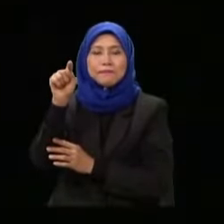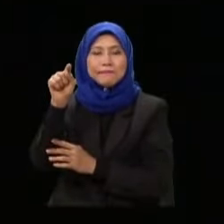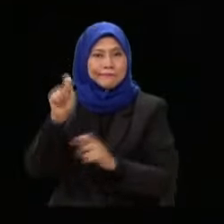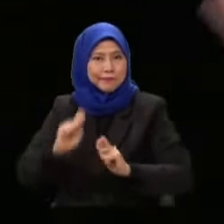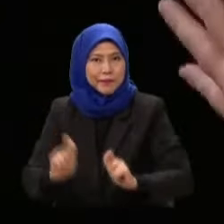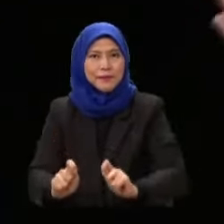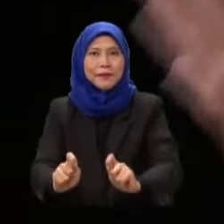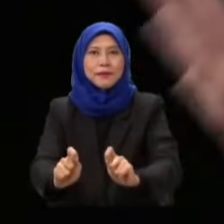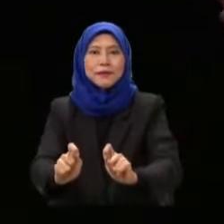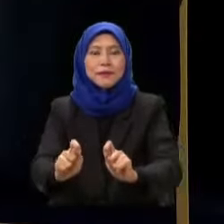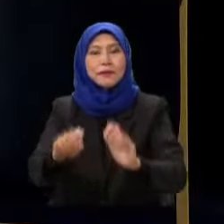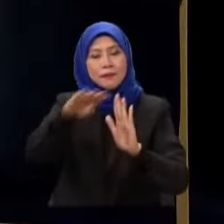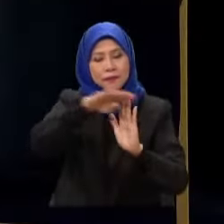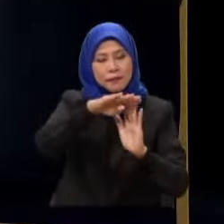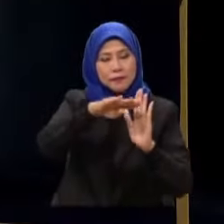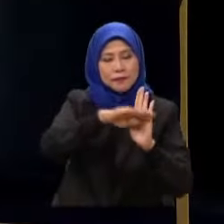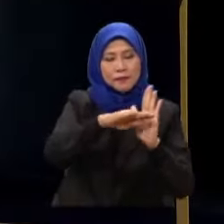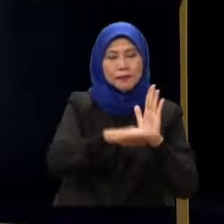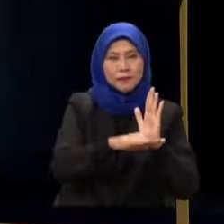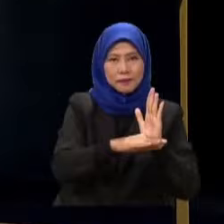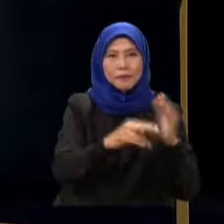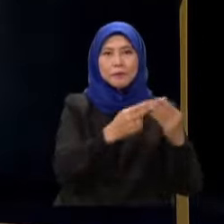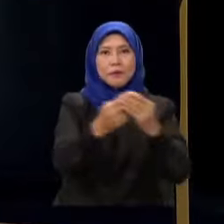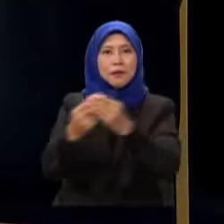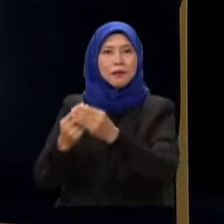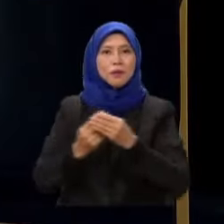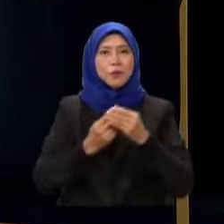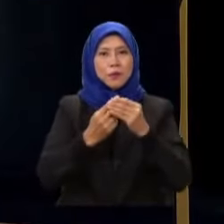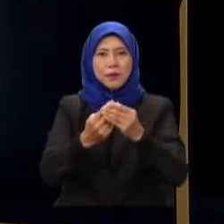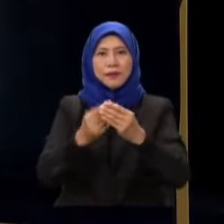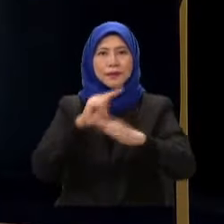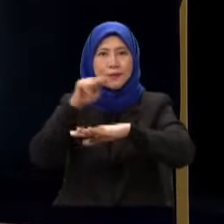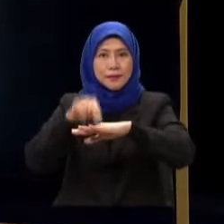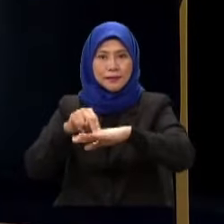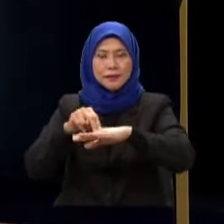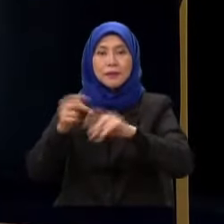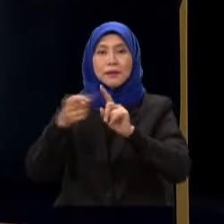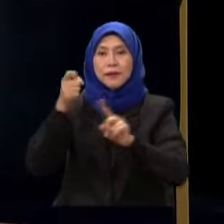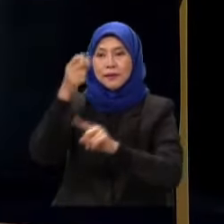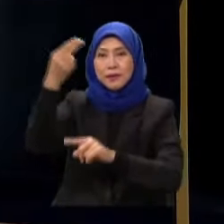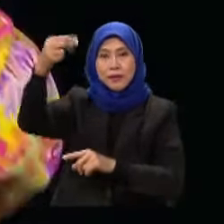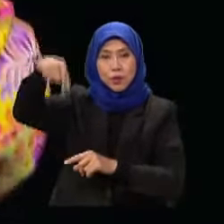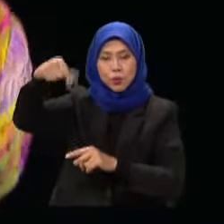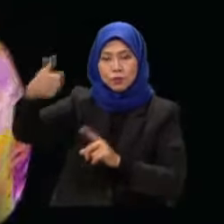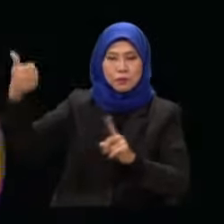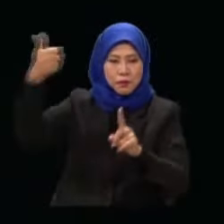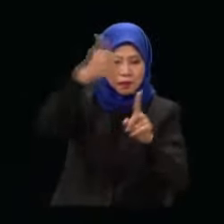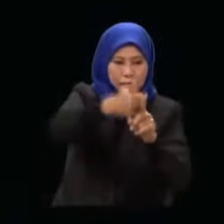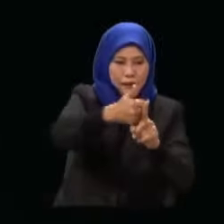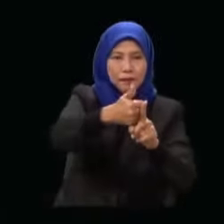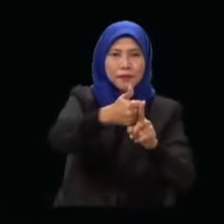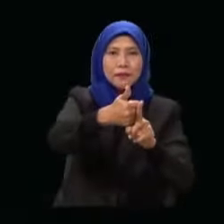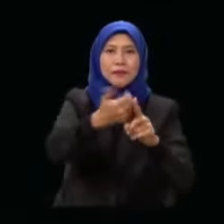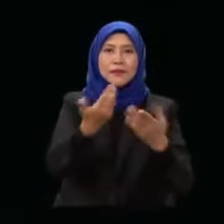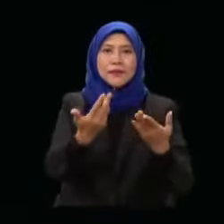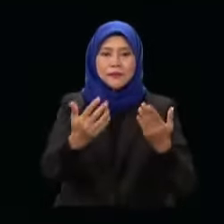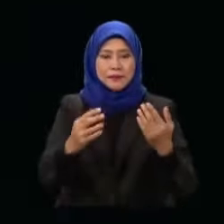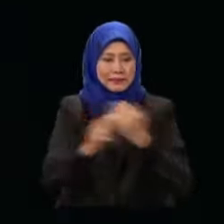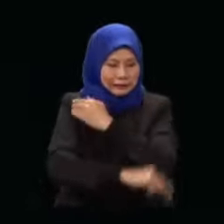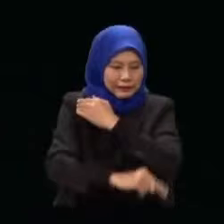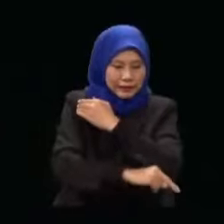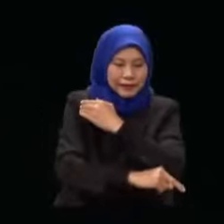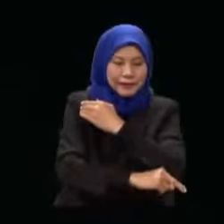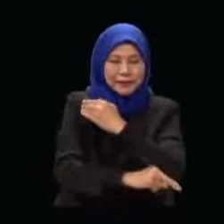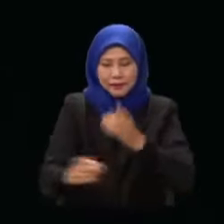adalah bentuk agenda perpaduan nasional daripada peringkat bahwa atasannya Ecu Kementerian knuckle dan